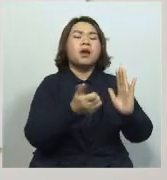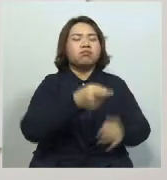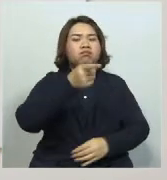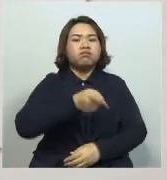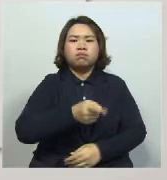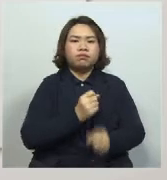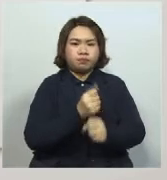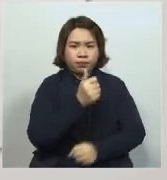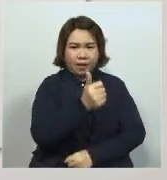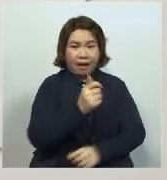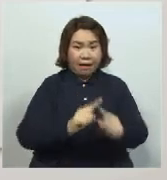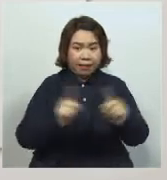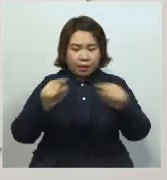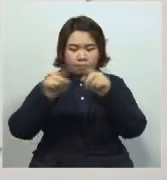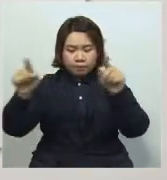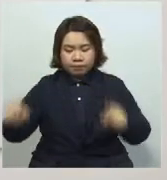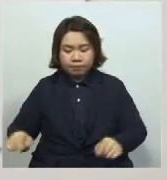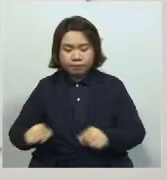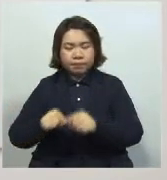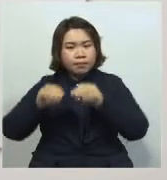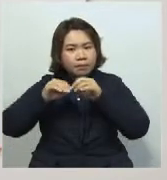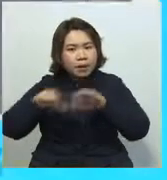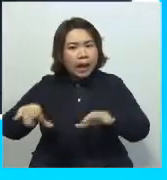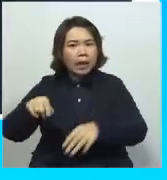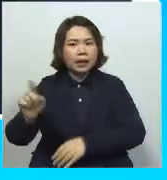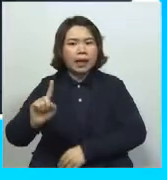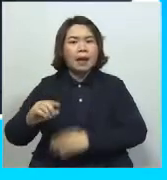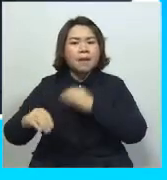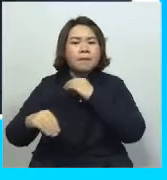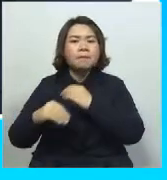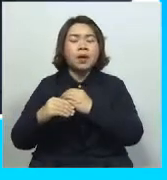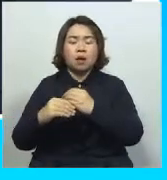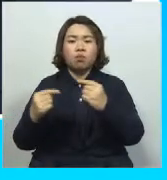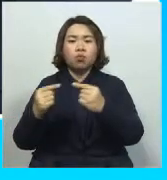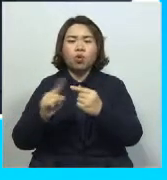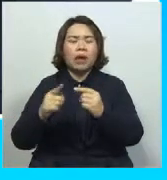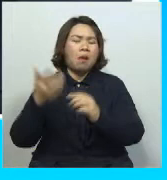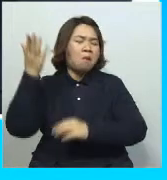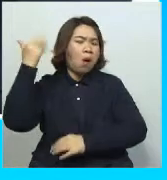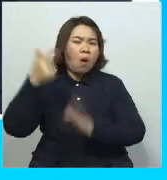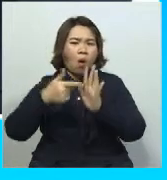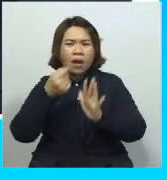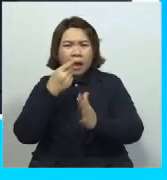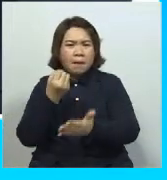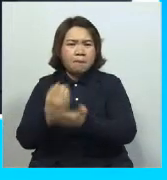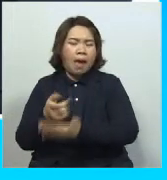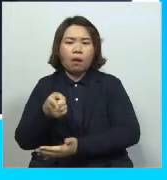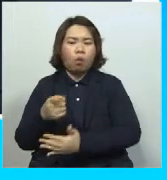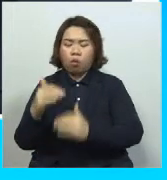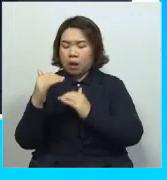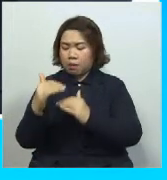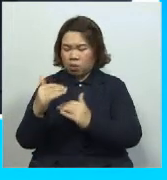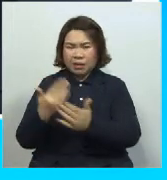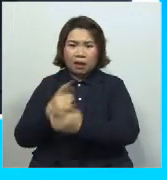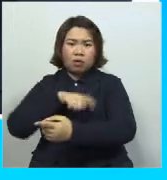ล้วแต่หนังสือฉบับนี้มีการประกาศเพิ่มเติมยาที่มันแพงๆซึ่งเดิมเนี่ยมันอาจจะได้ไม่ม